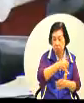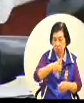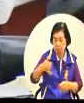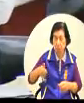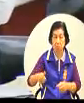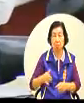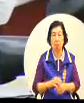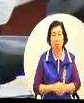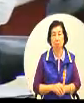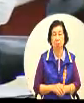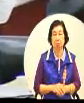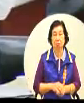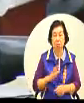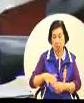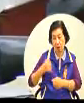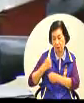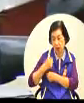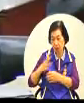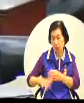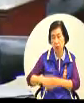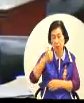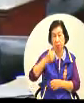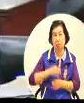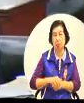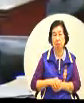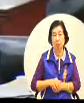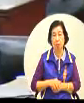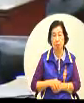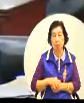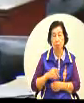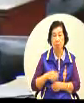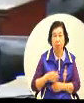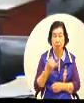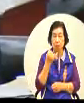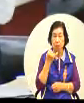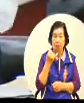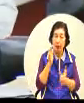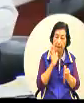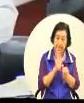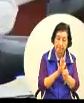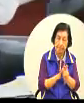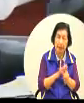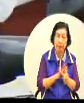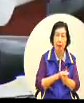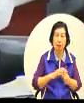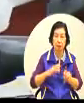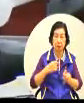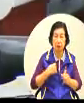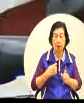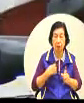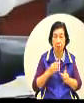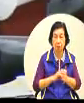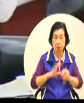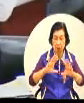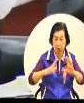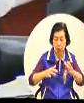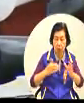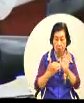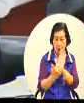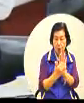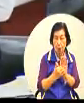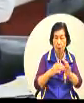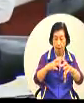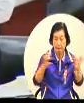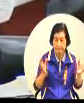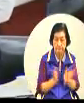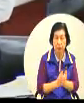殡仪局局长能不能向国防部反映本系的意见，原乡的三地